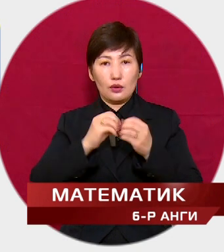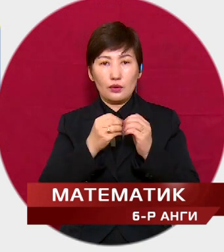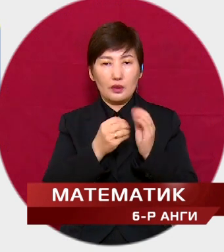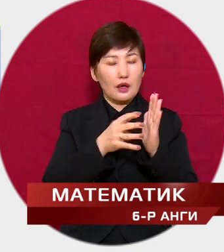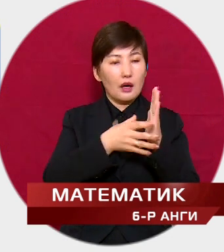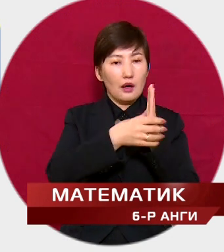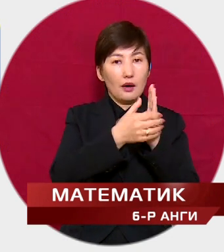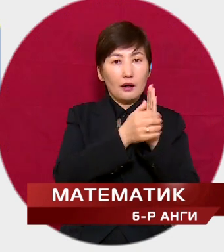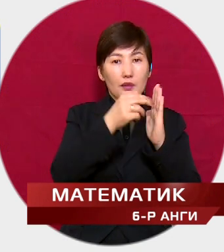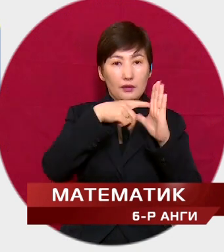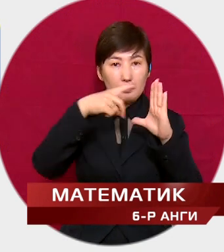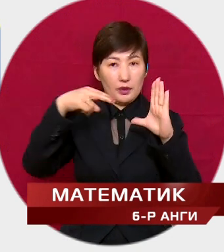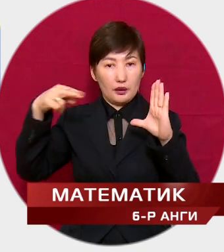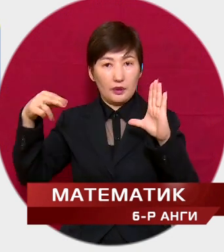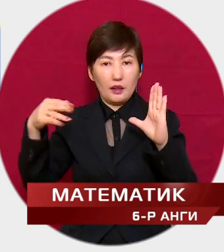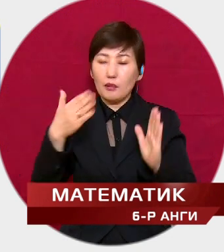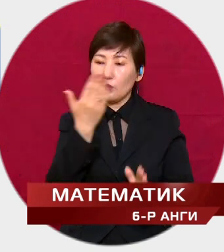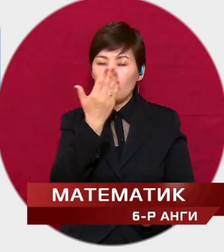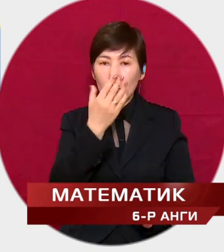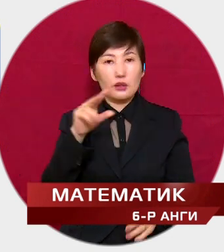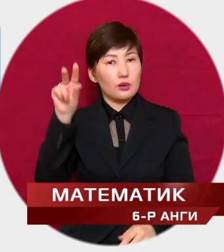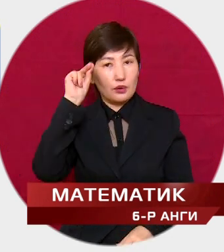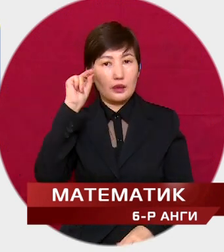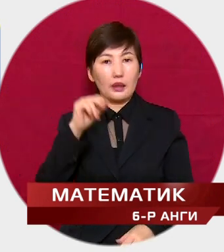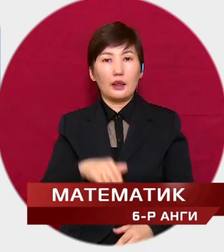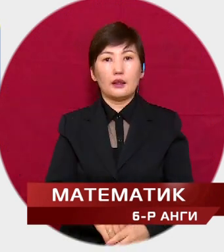мөн пиктограммыг уншиж сурлаа.